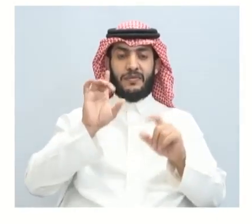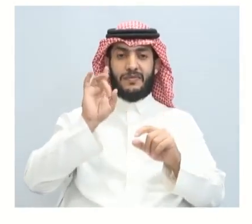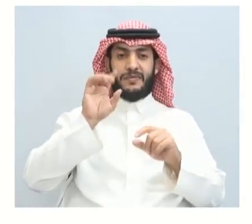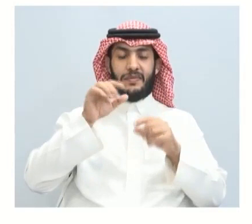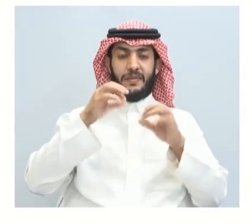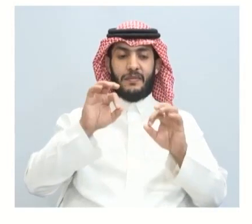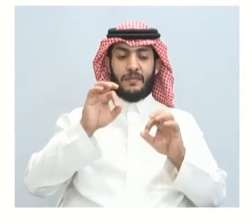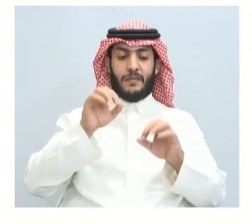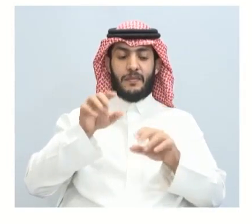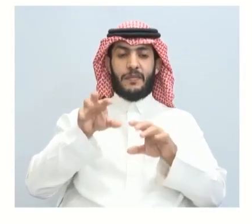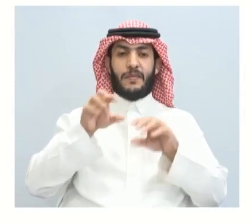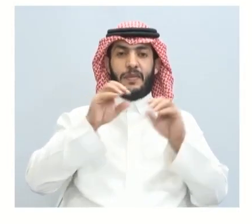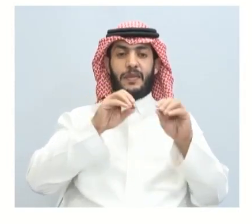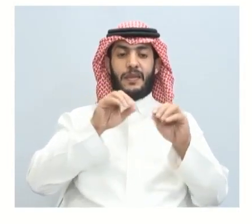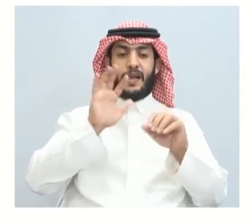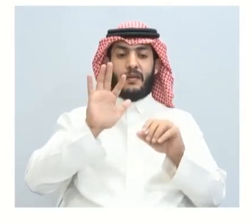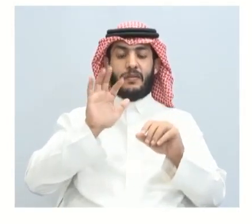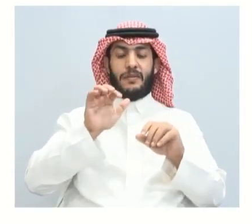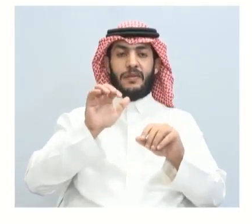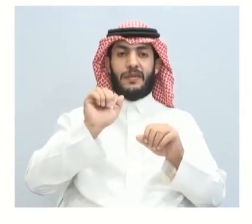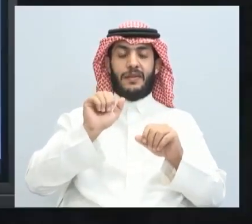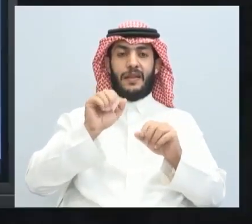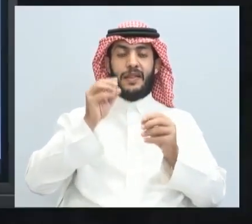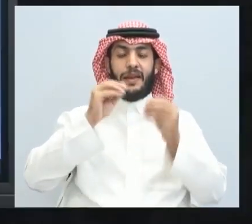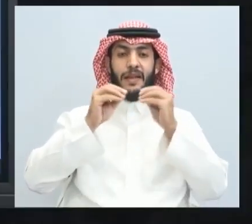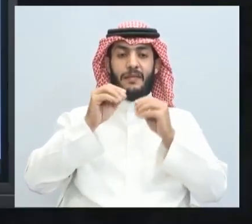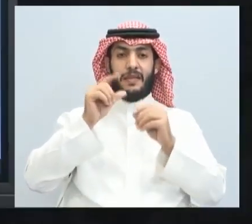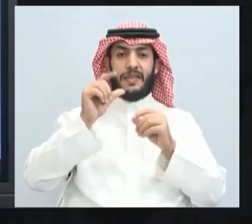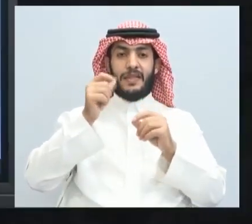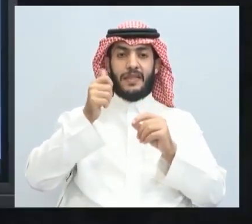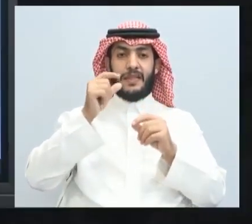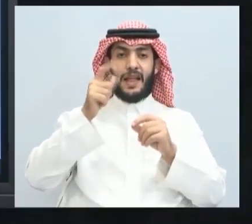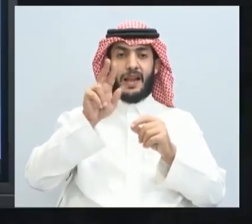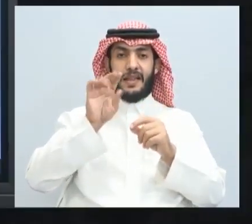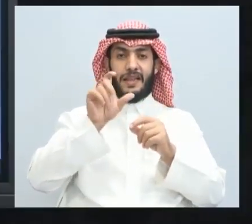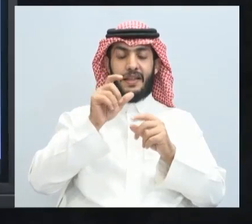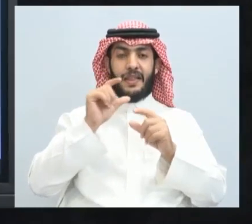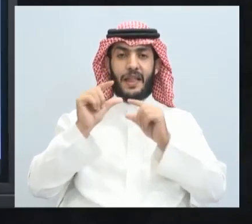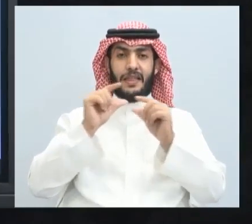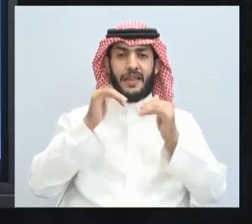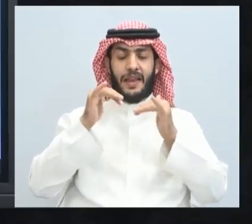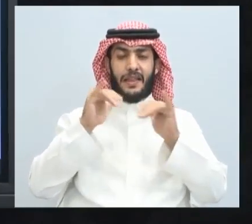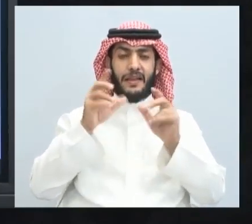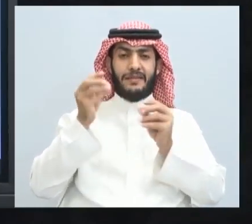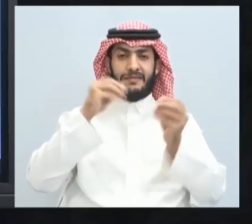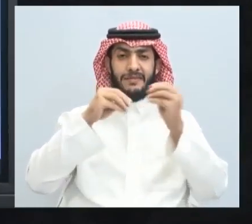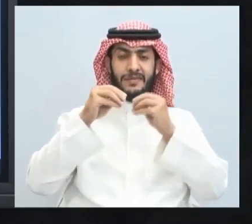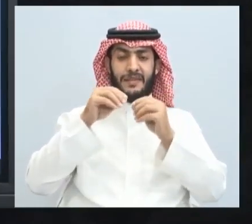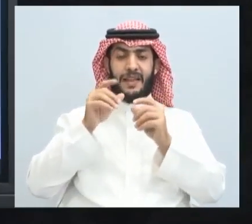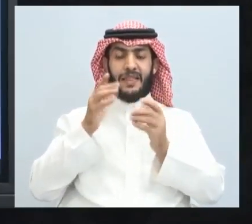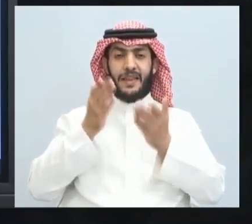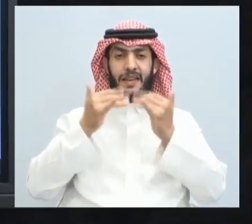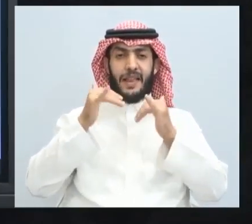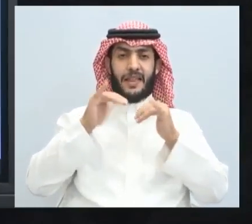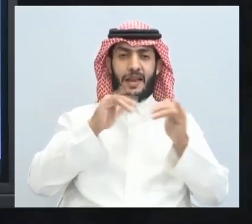للجميع ننتقل للفقره الخامسه اللي هي فكره تركيب دالتين اللي هو يكون عندي دالتين وابغى اركب داله بعد داله